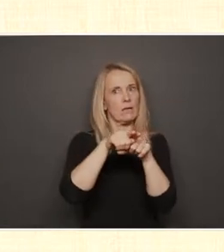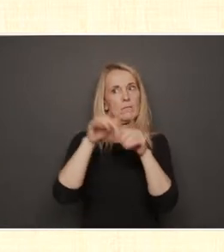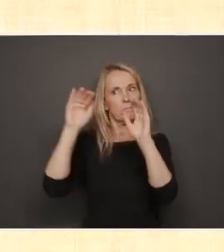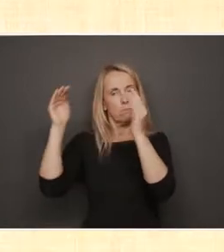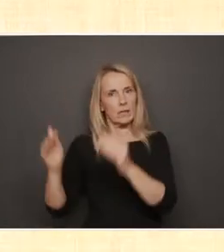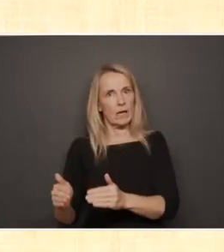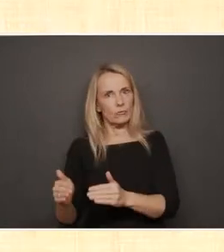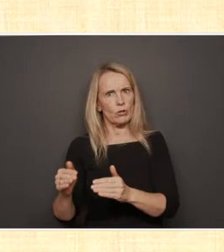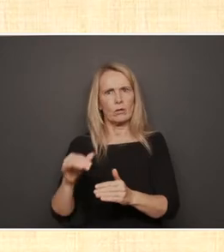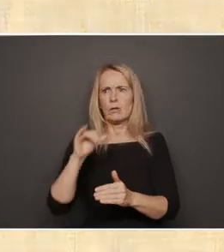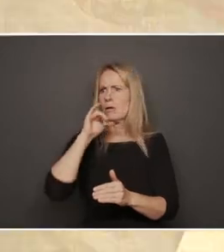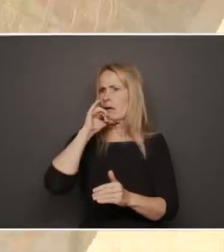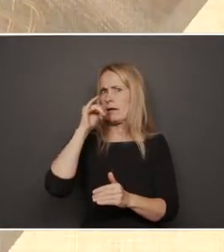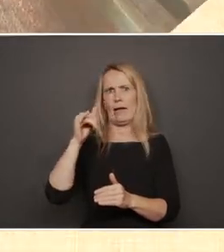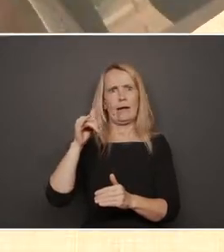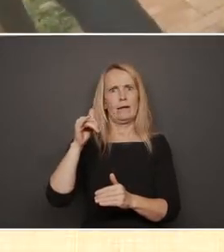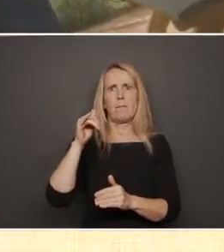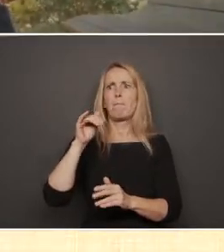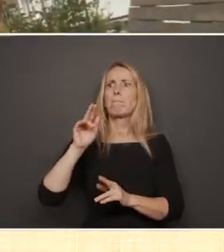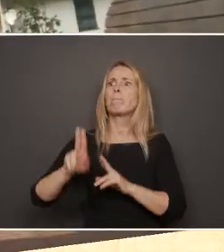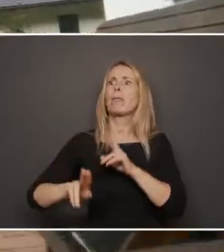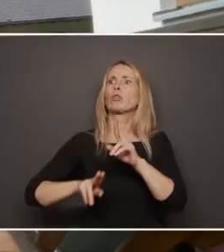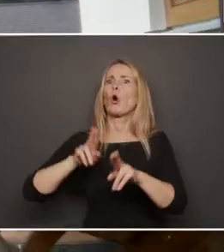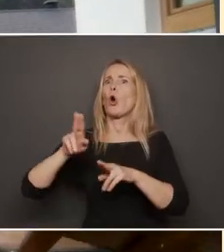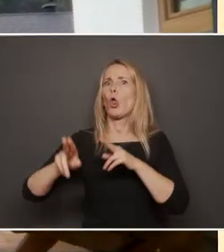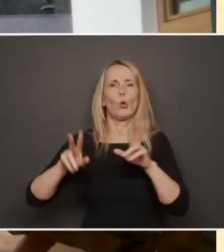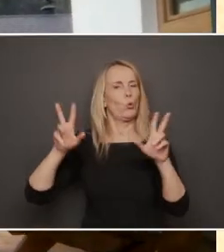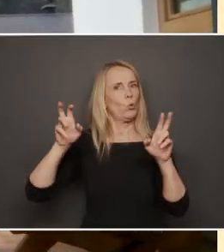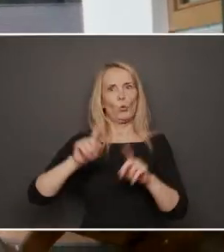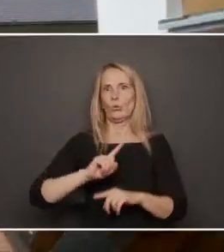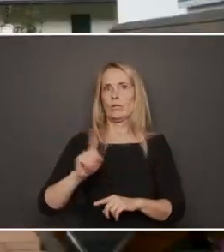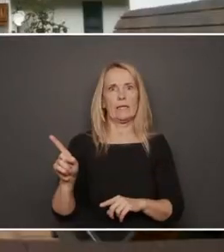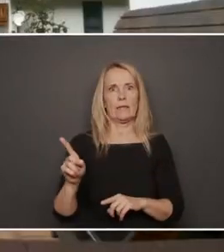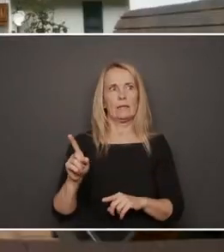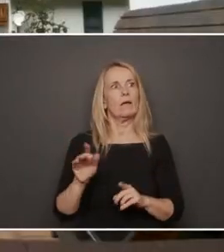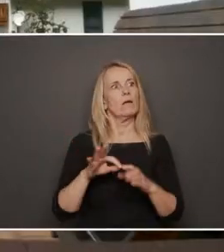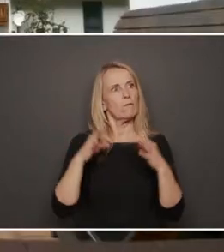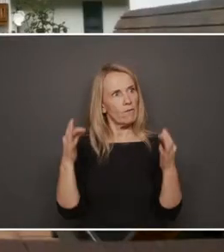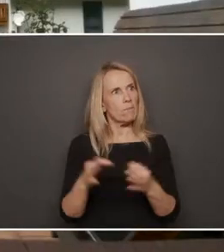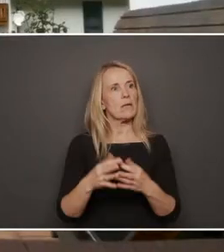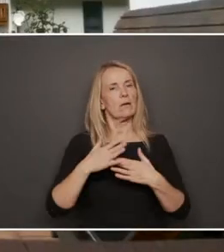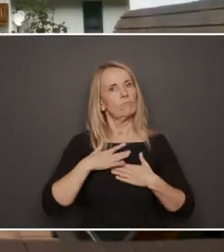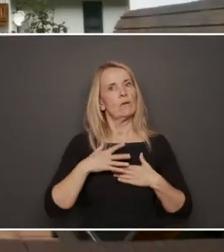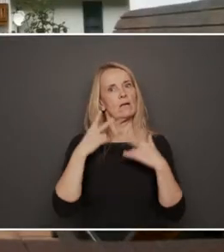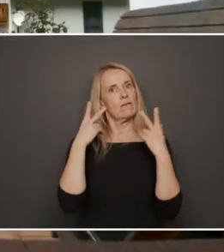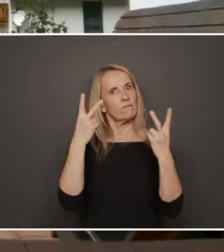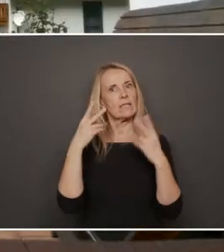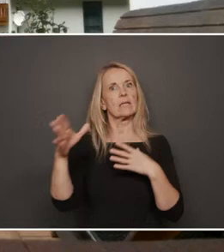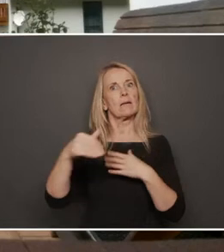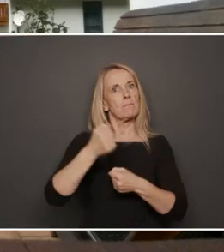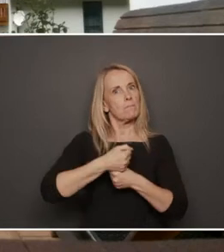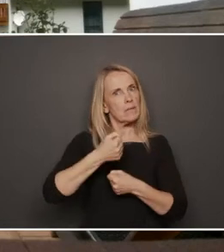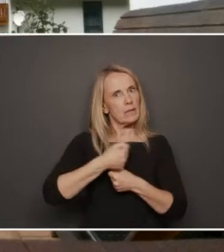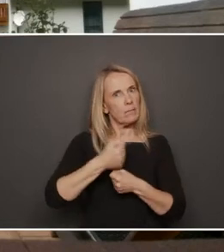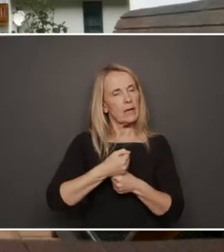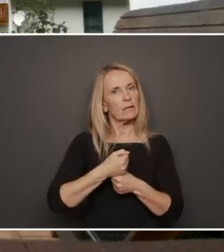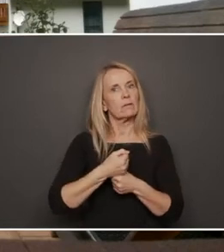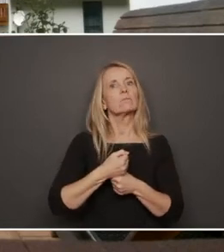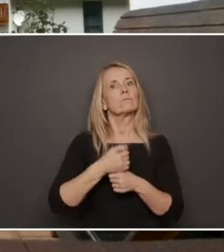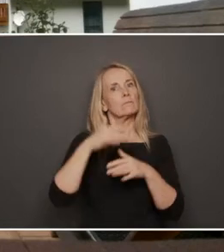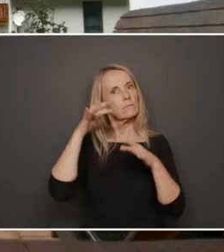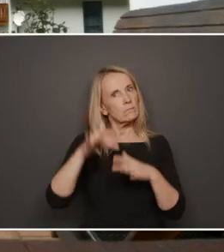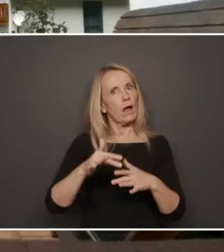in keiner Weise von einer Betreuungssituation aus. Der Familie ist es wichtig, dass seine Mitarbeitenden mit Hilfe